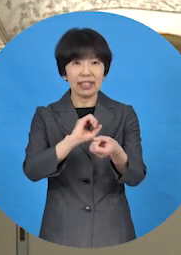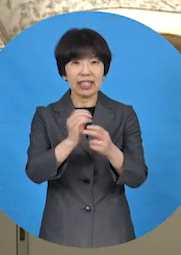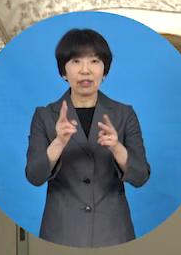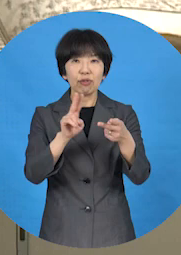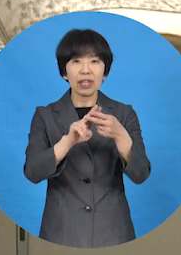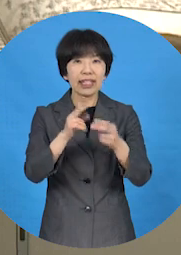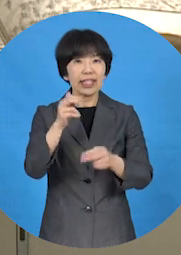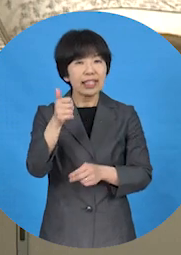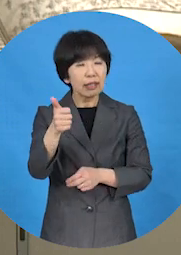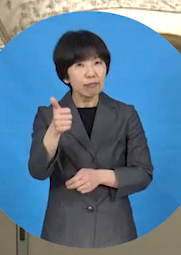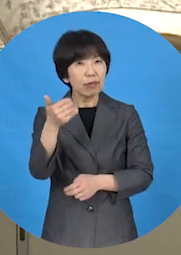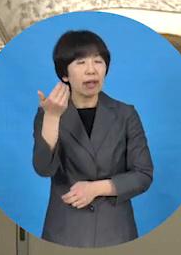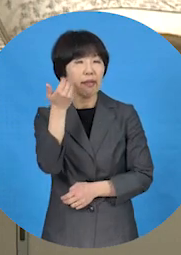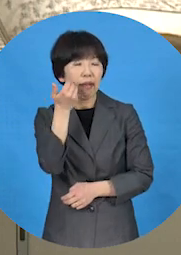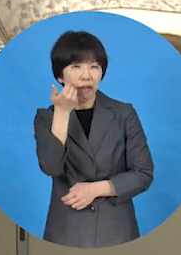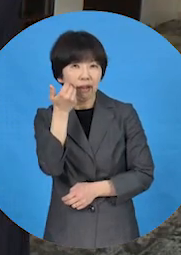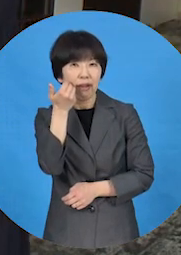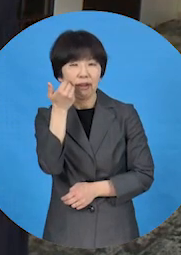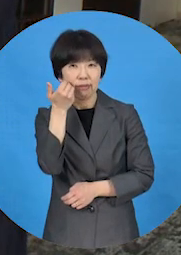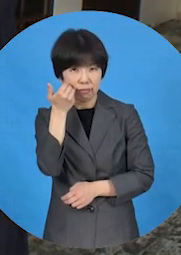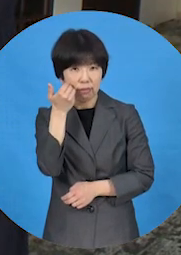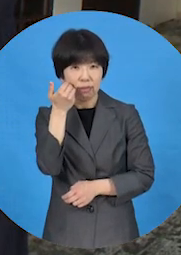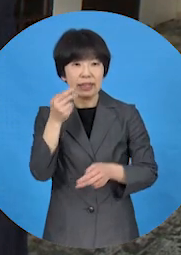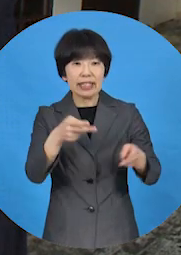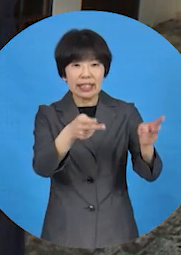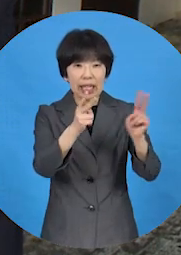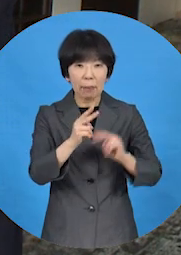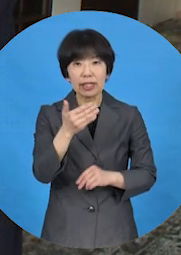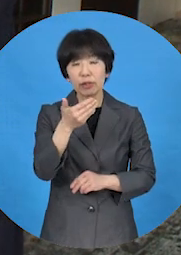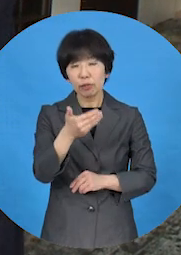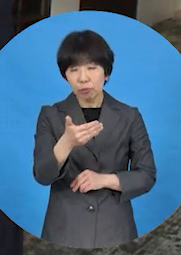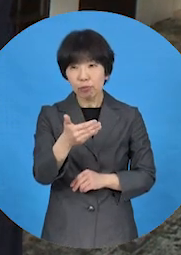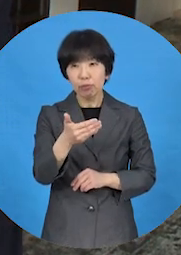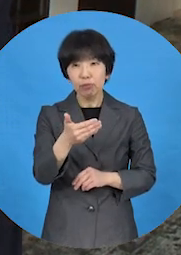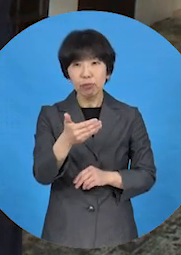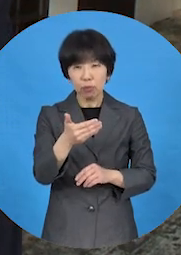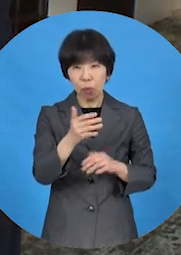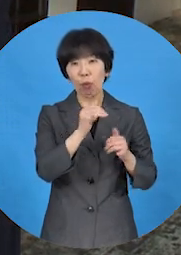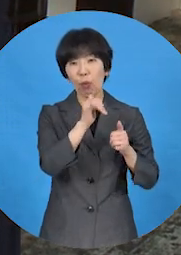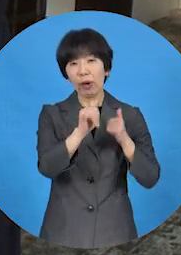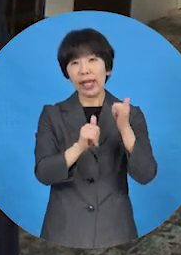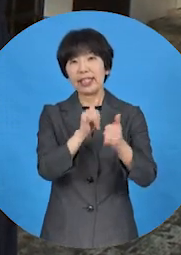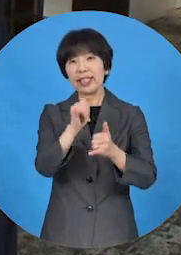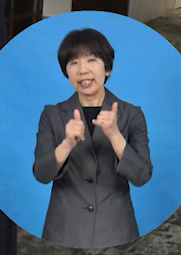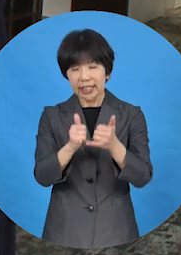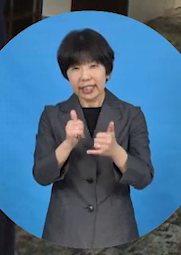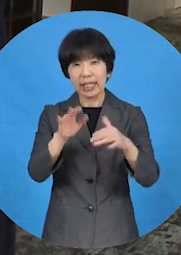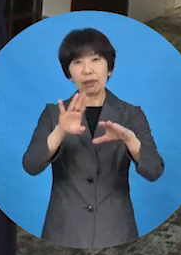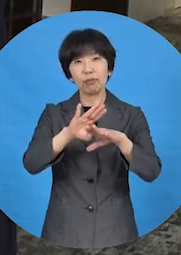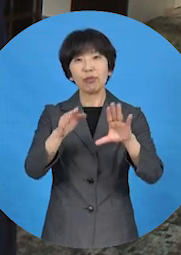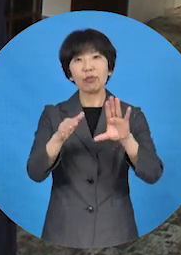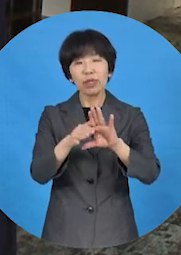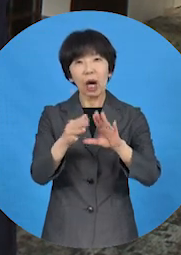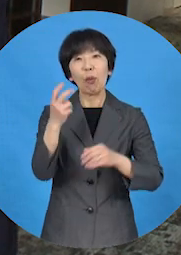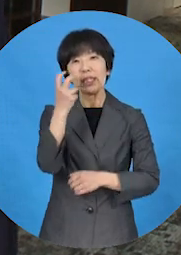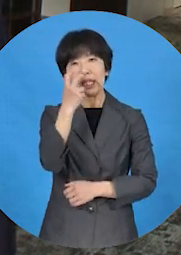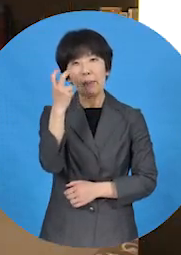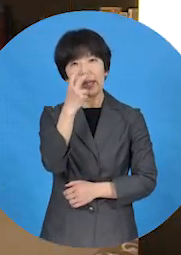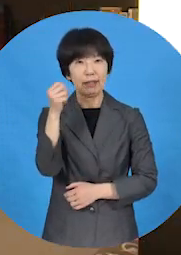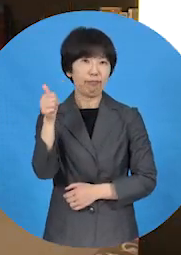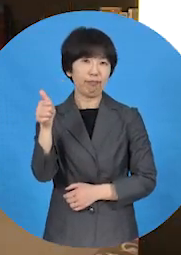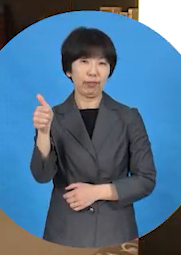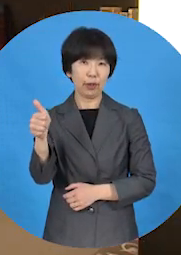そうですね、区内の方だけではなく区外から訪れた方にも分かるような情報を集めて発信したいと思っています